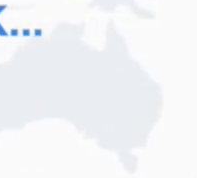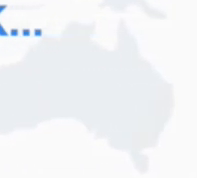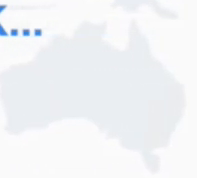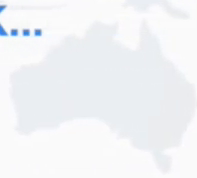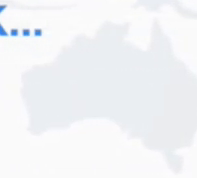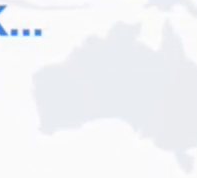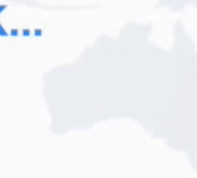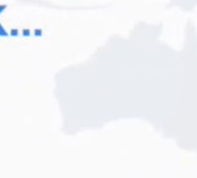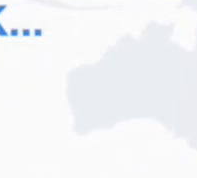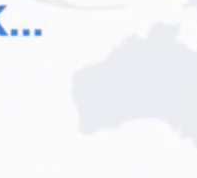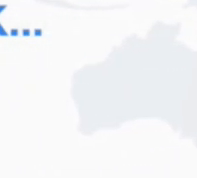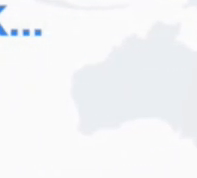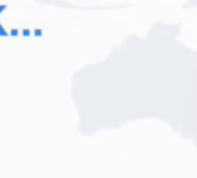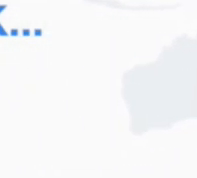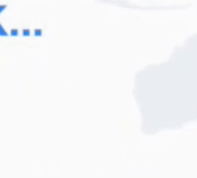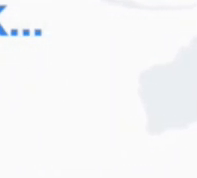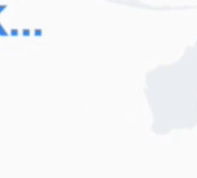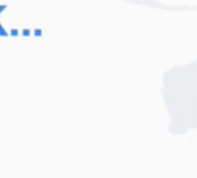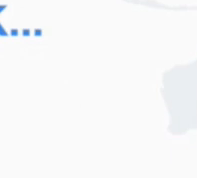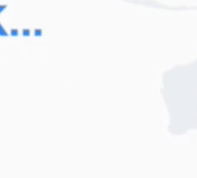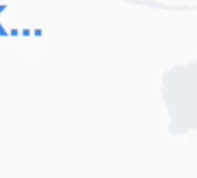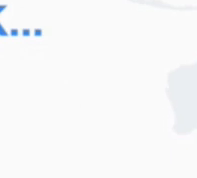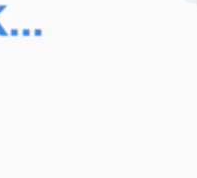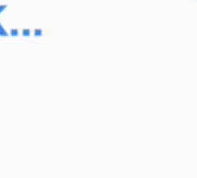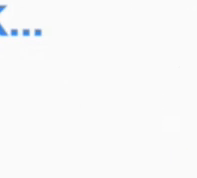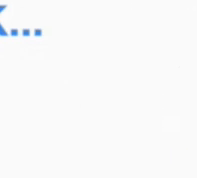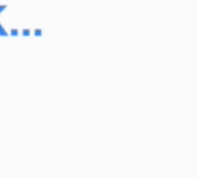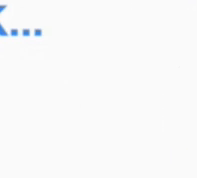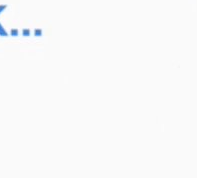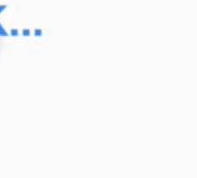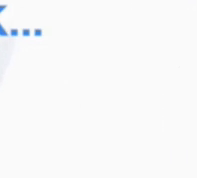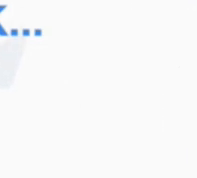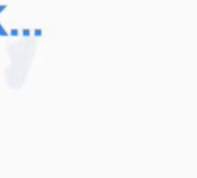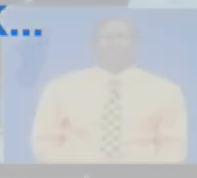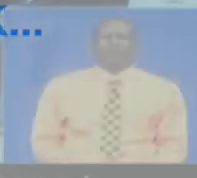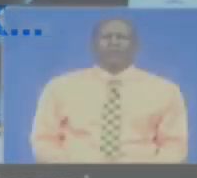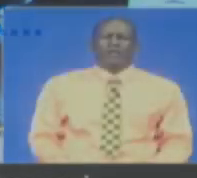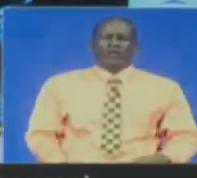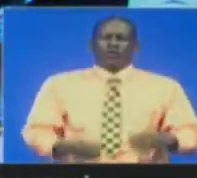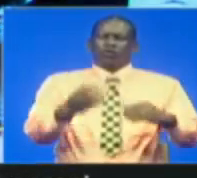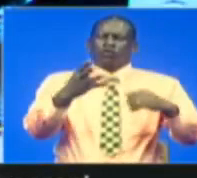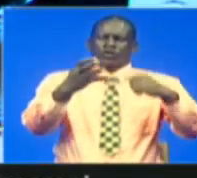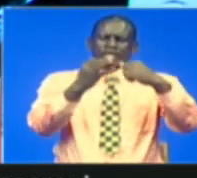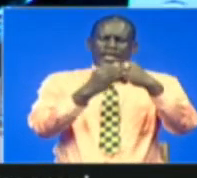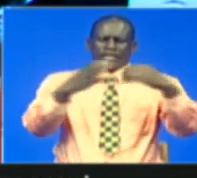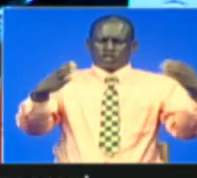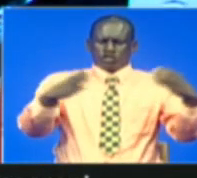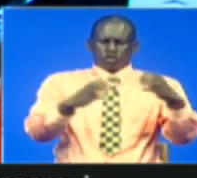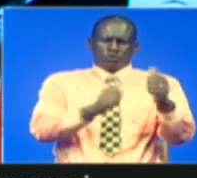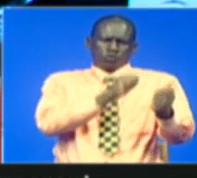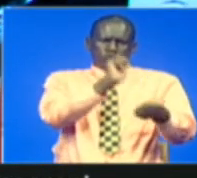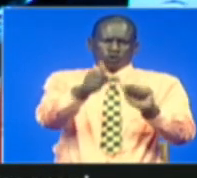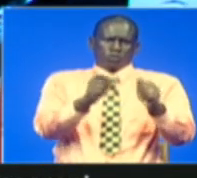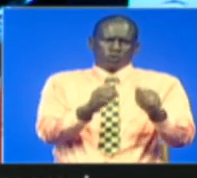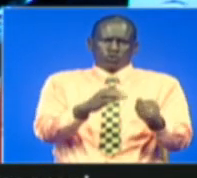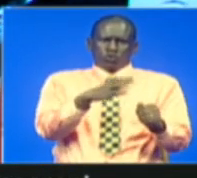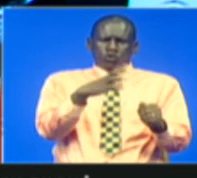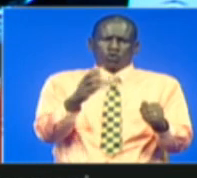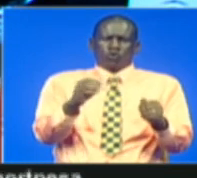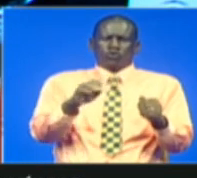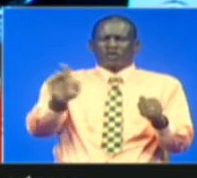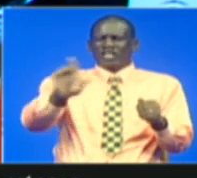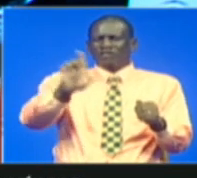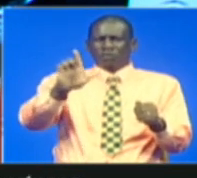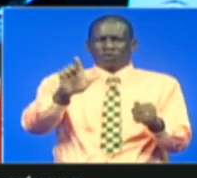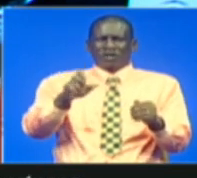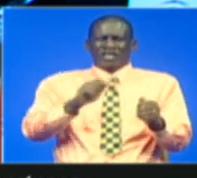Hello. Cardinals itawania tiketi ya kwenda Anfield huko Liverpool